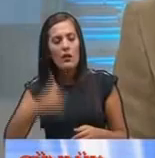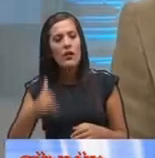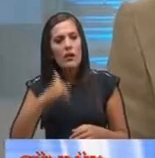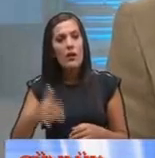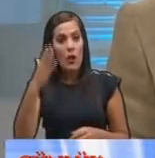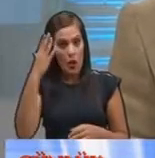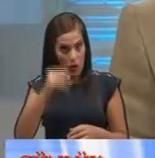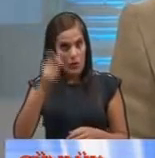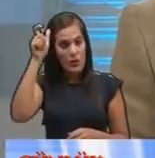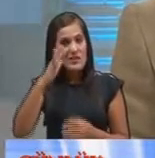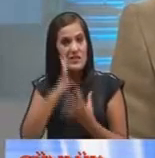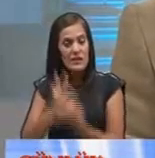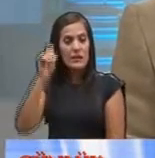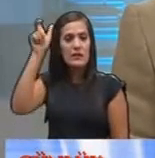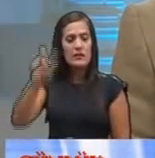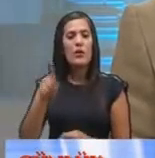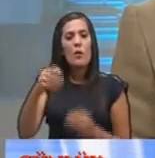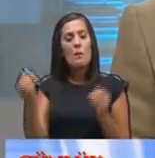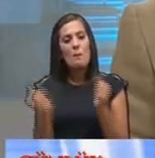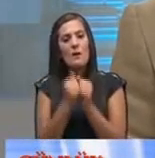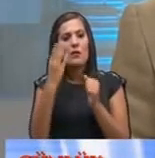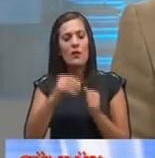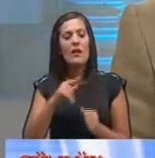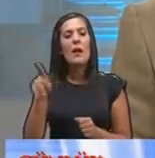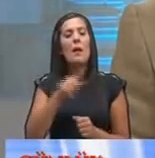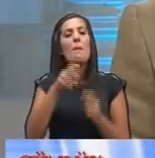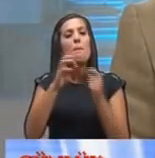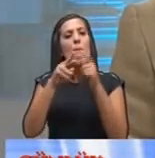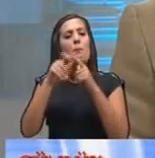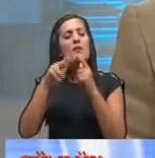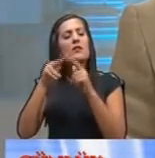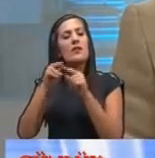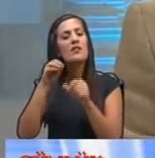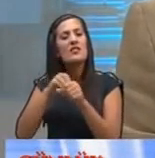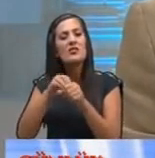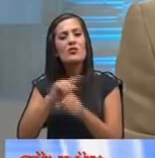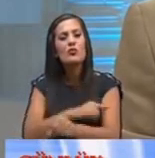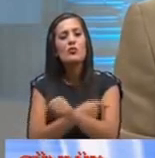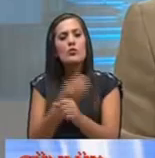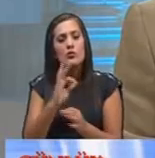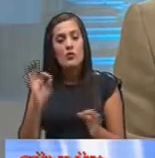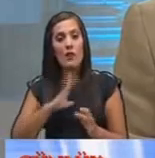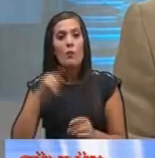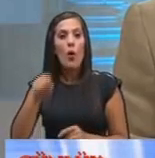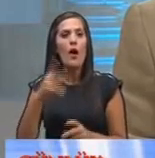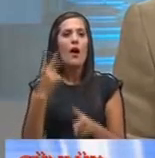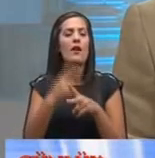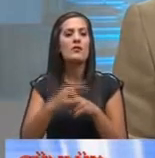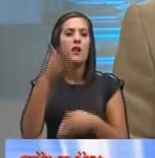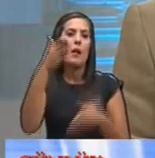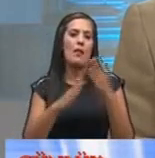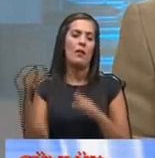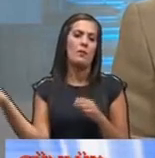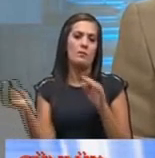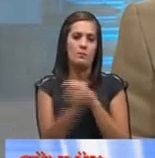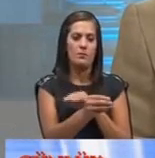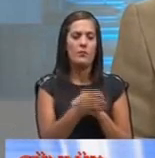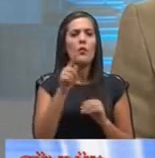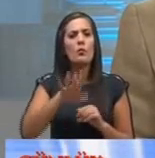idrar kaçırması ve onunla eş zamanlı olarak her iki bacağında ciddi kuvvetsizlikler. Bu bir aciliyet oluşturuyor, bu